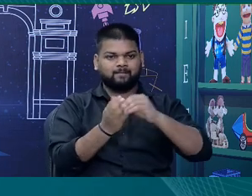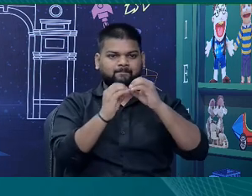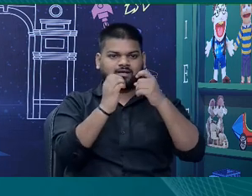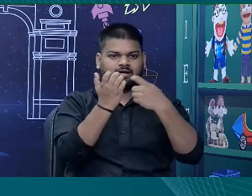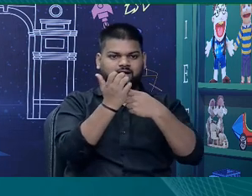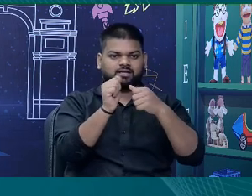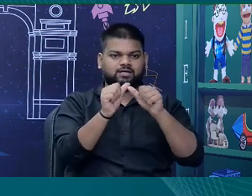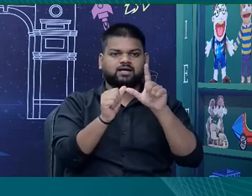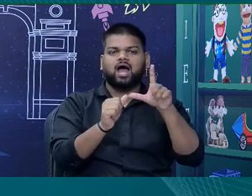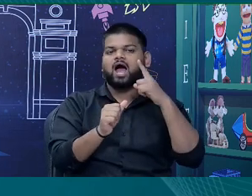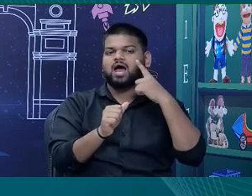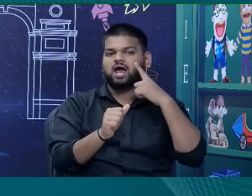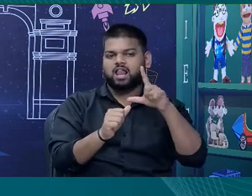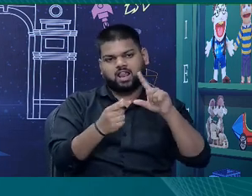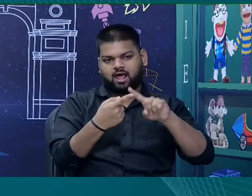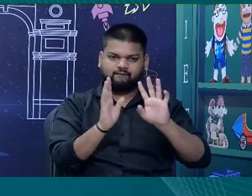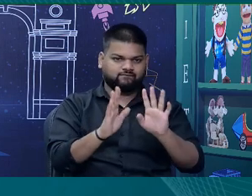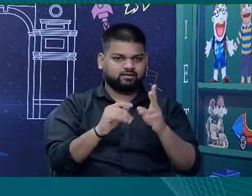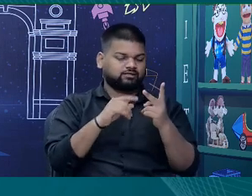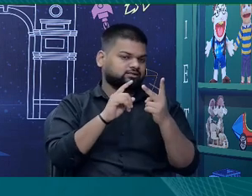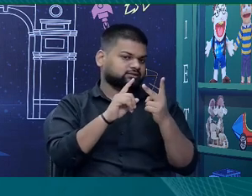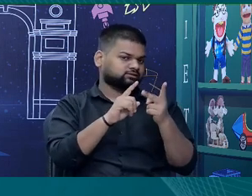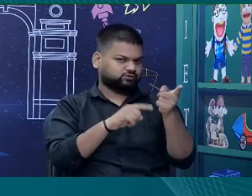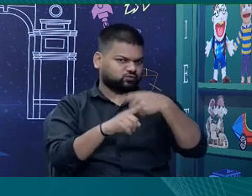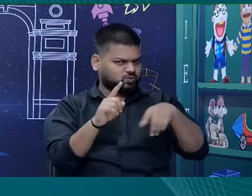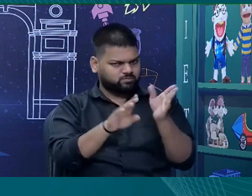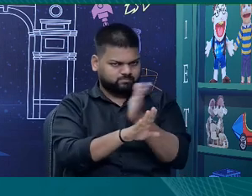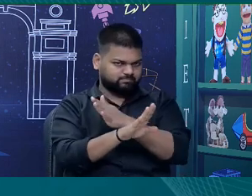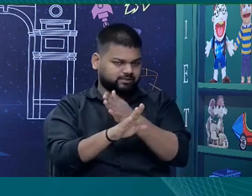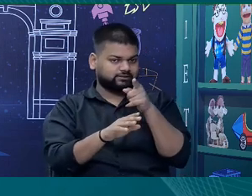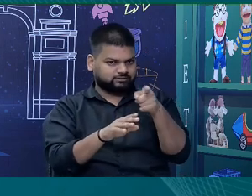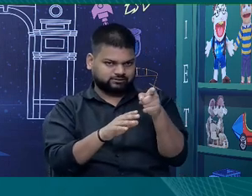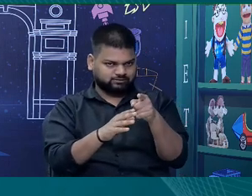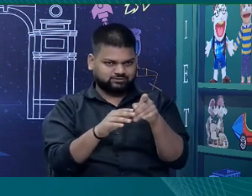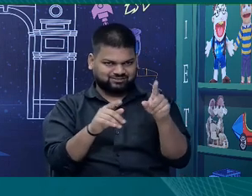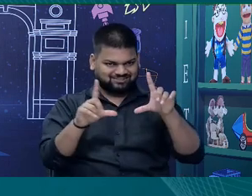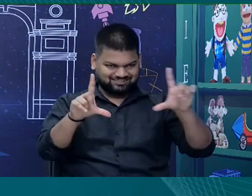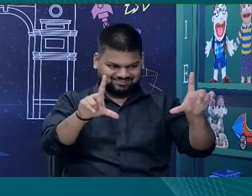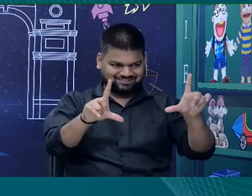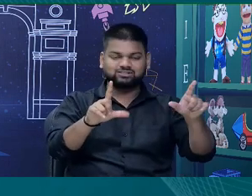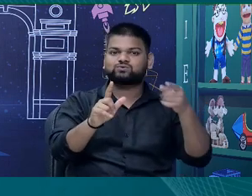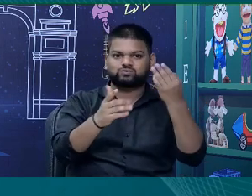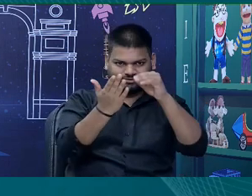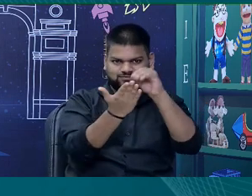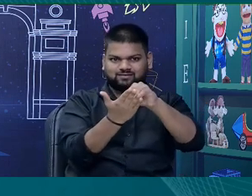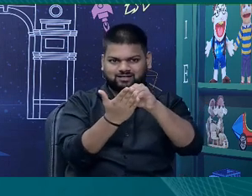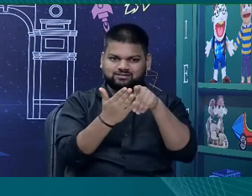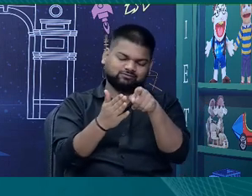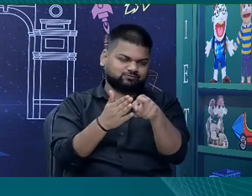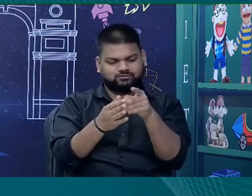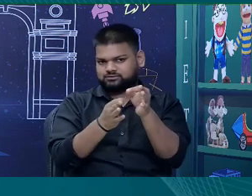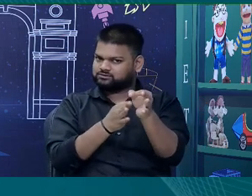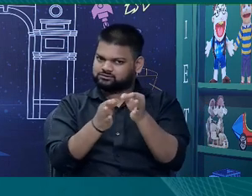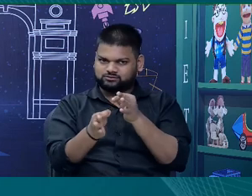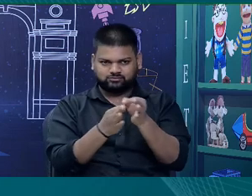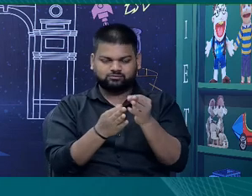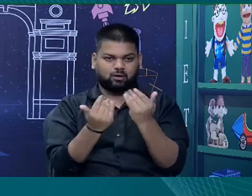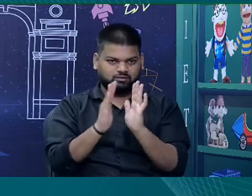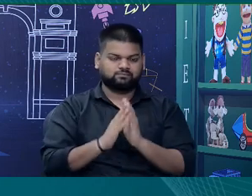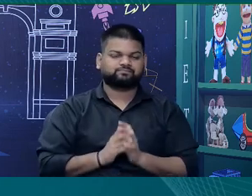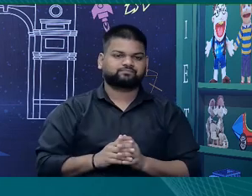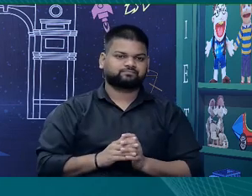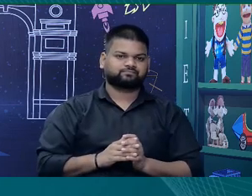ब्रेल कोर्ट का उसे करके जो की हमने टेक्टाइल डायग्राम में देखा था उसका उसे करके आप उनको अलजेब्राइक एक्सप्रेशंस लिखना और पढ़ना सीखने हैं